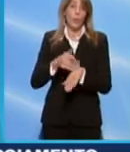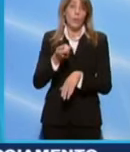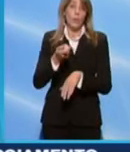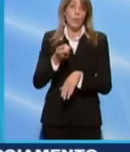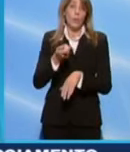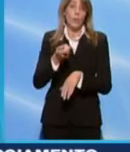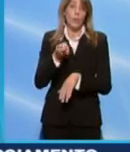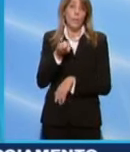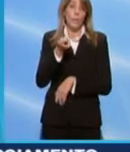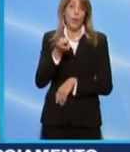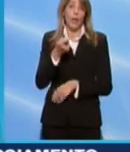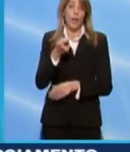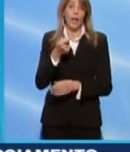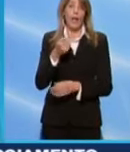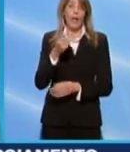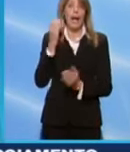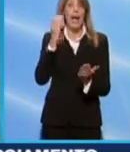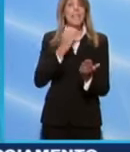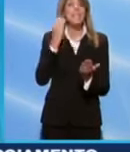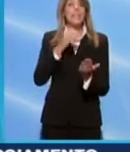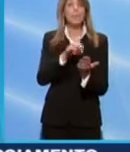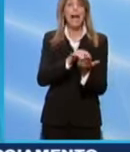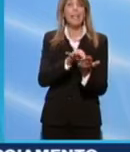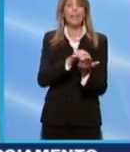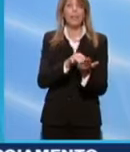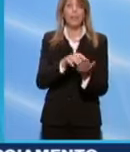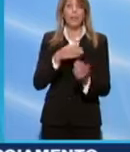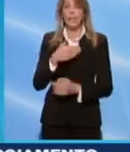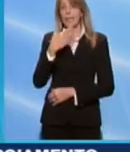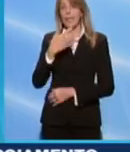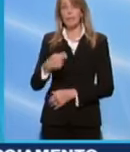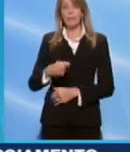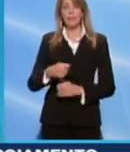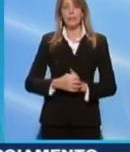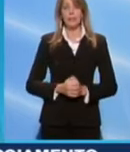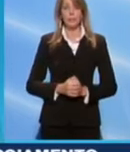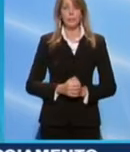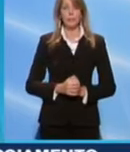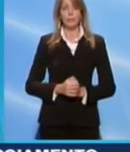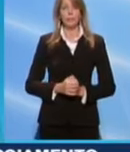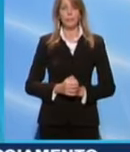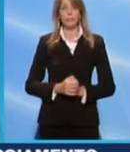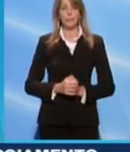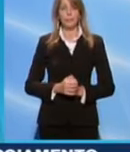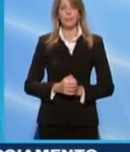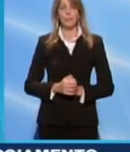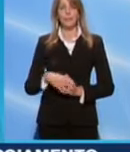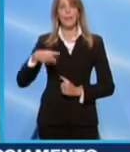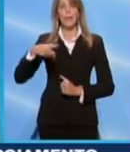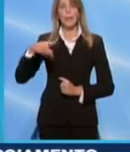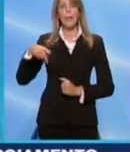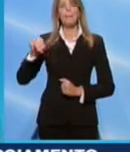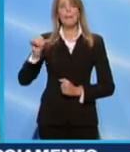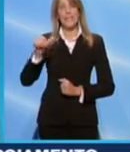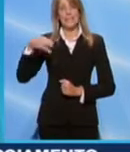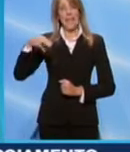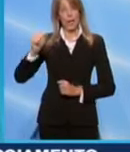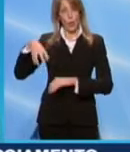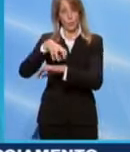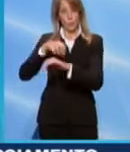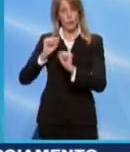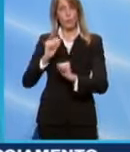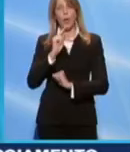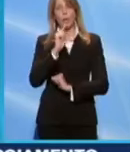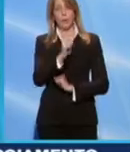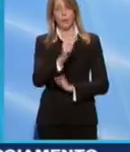all'utilizzo dello smartphone? Ringrazio la Ministra. Grazie per Presidente. E la digitalizzazione Paola Pisano ha facoltà di rispondere. A lei la